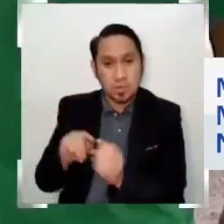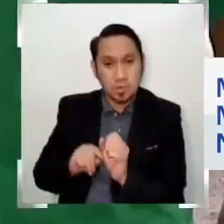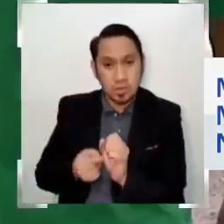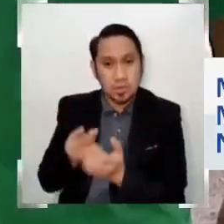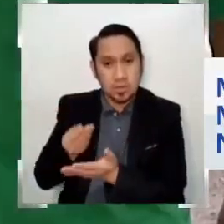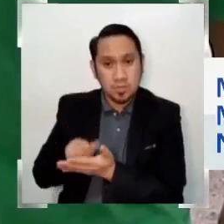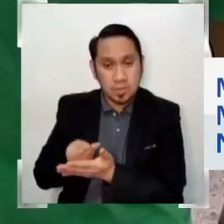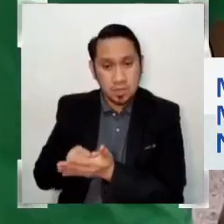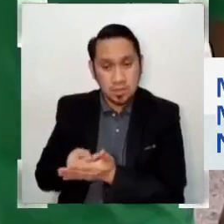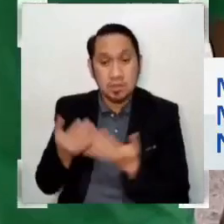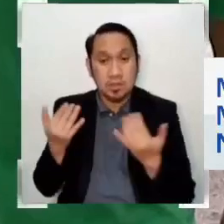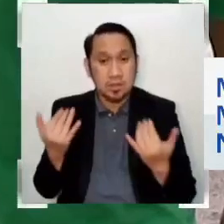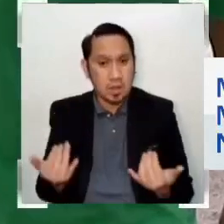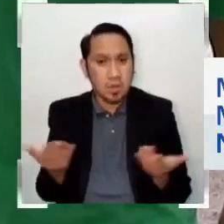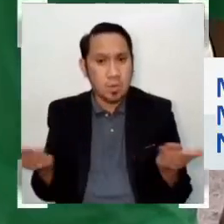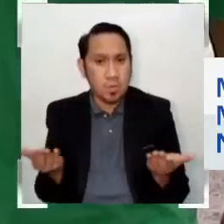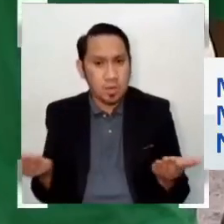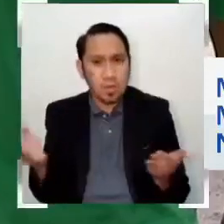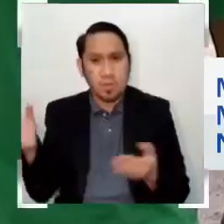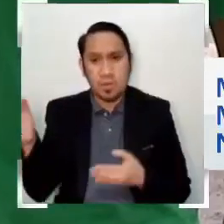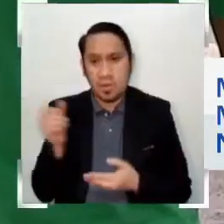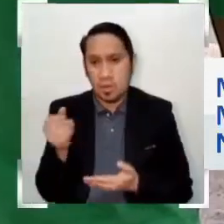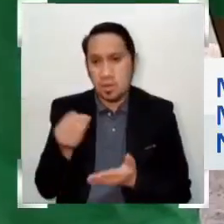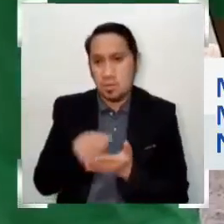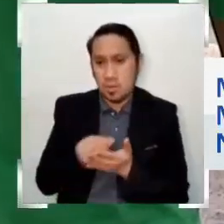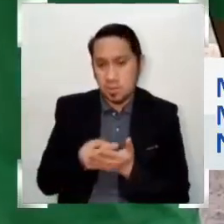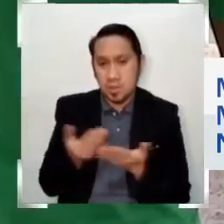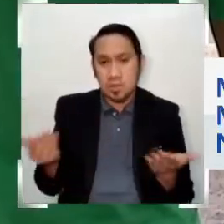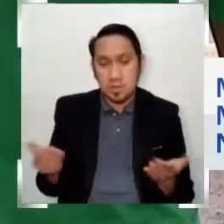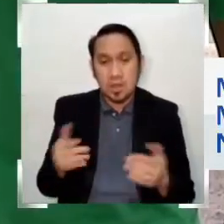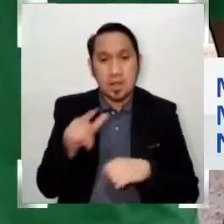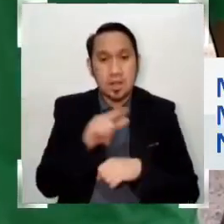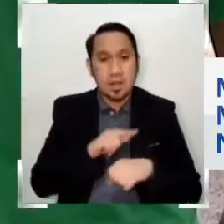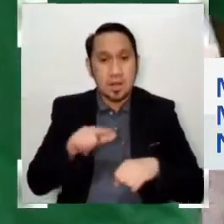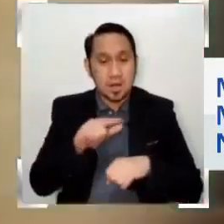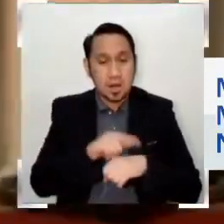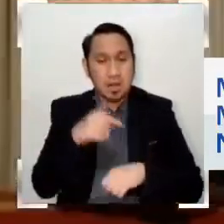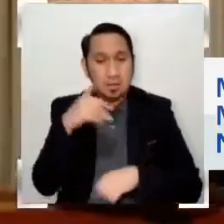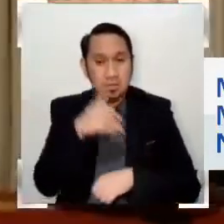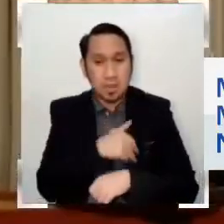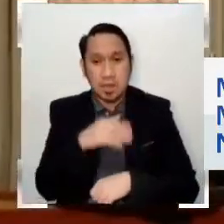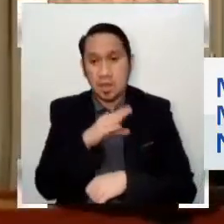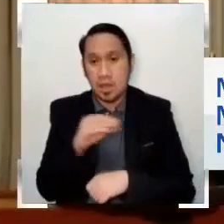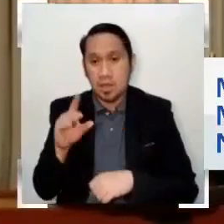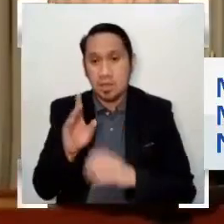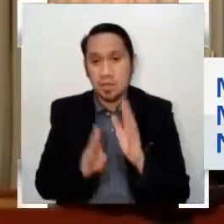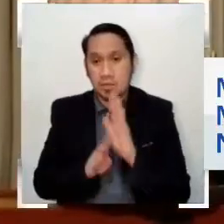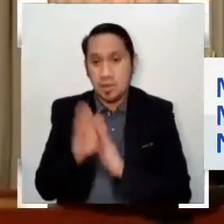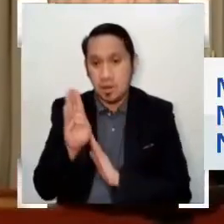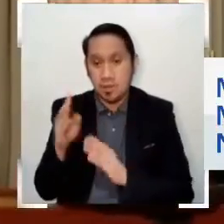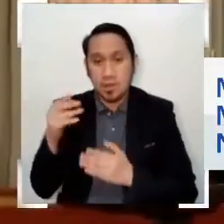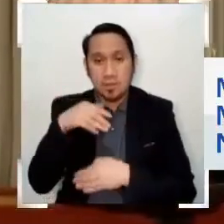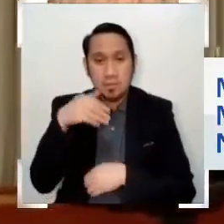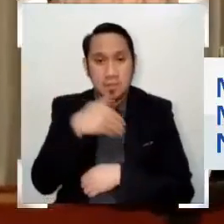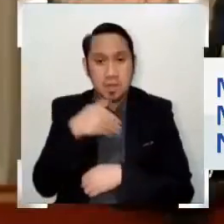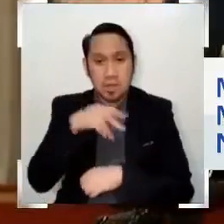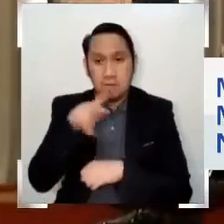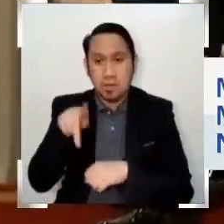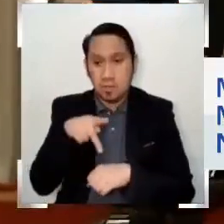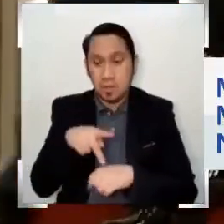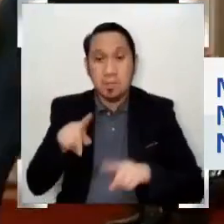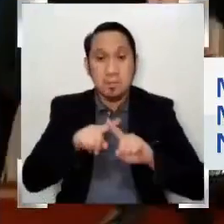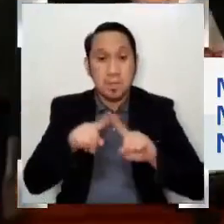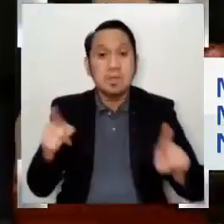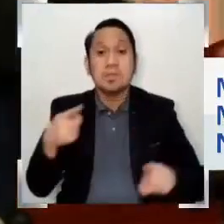sa panggagalingan ng pondo ang Land Bank at Development Bank of the Philippines. Pero kahapon lang sinabi ni Pangulong Bongbong